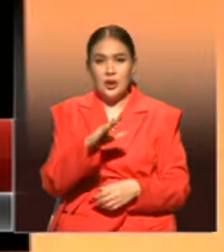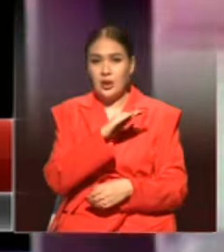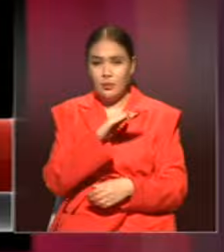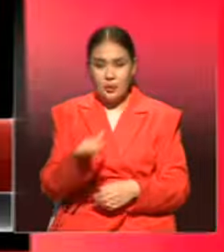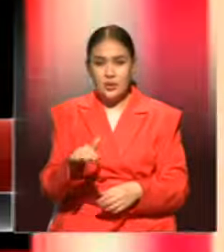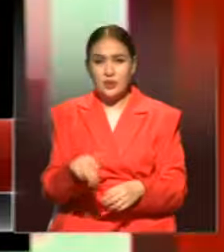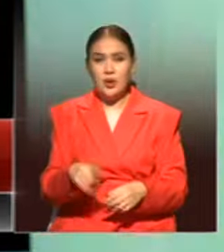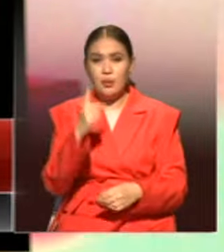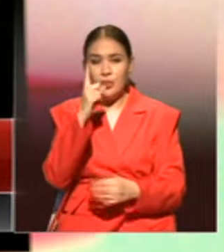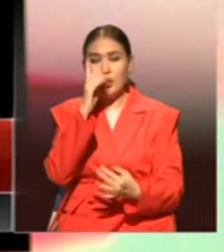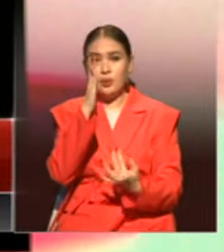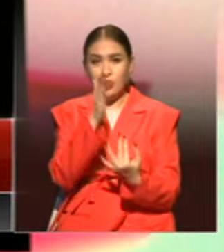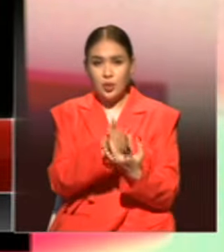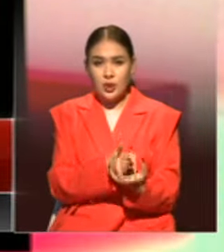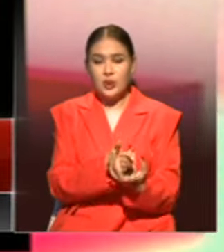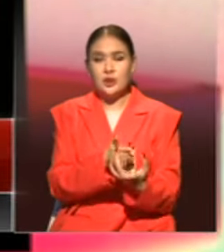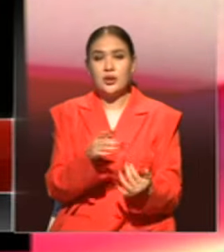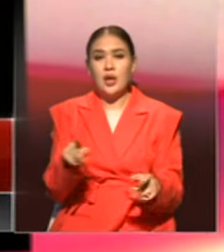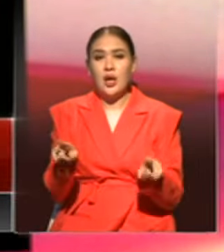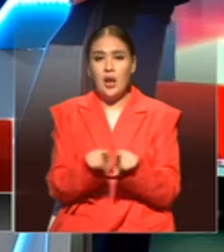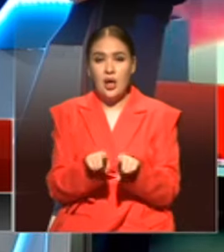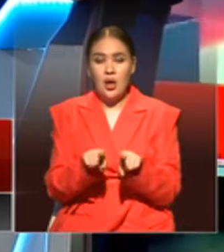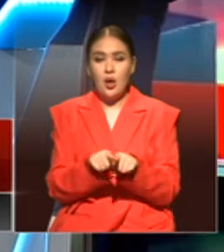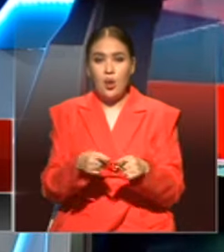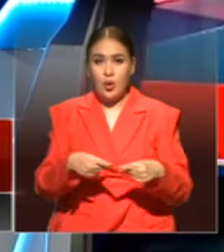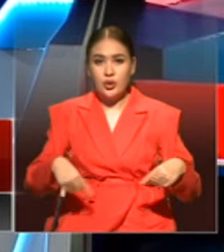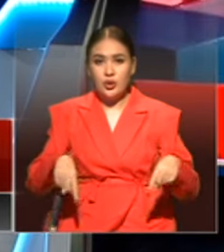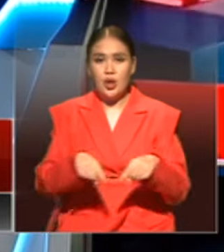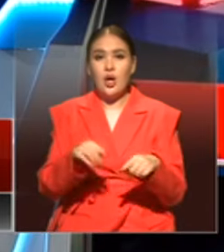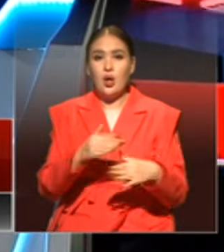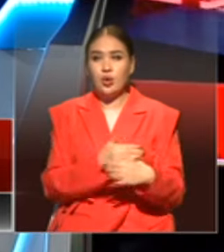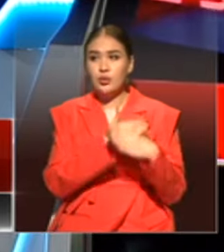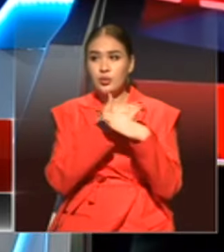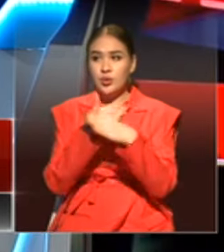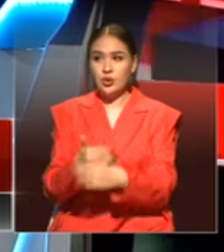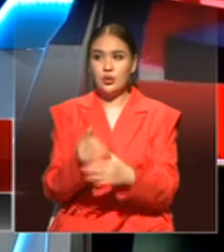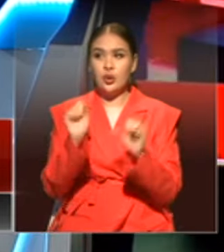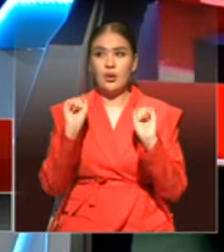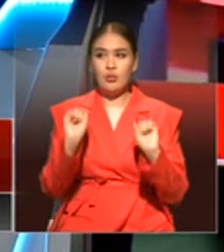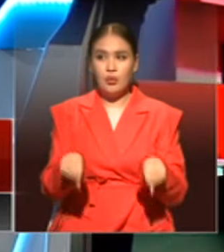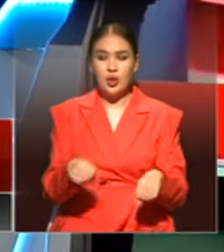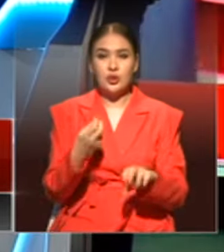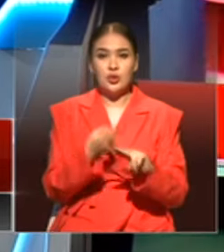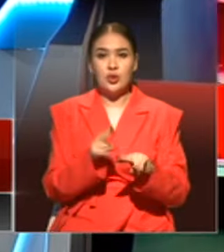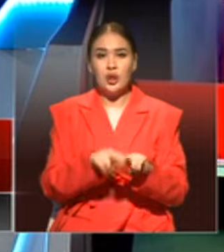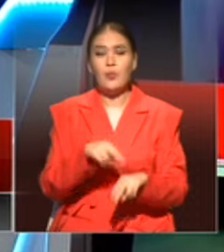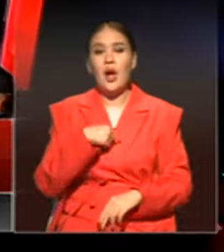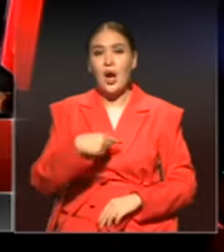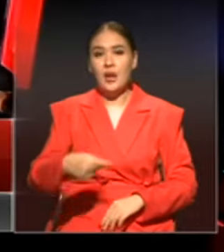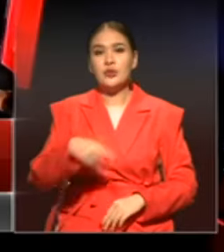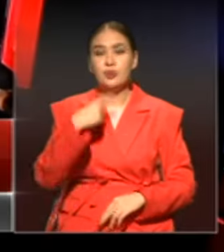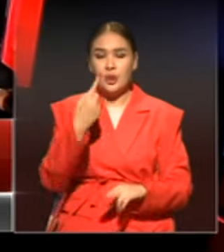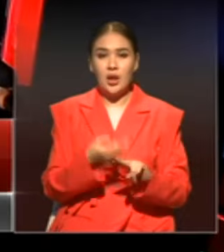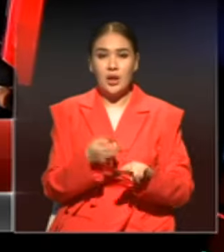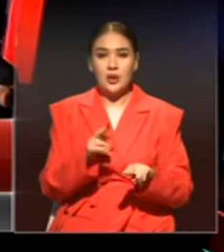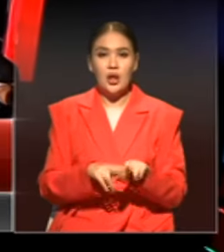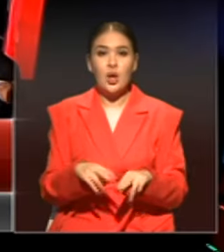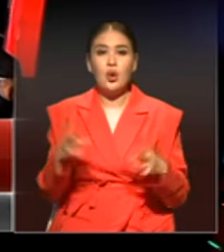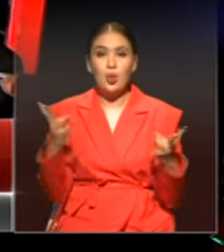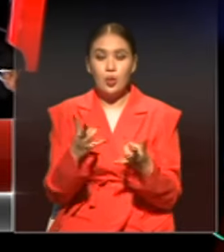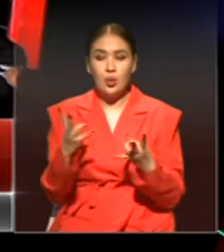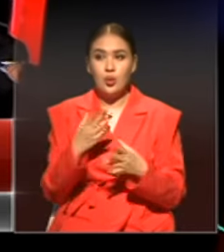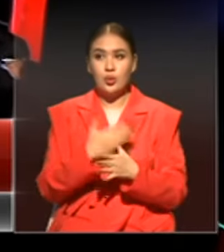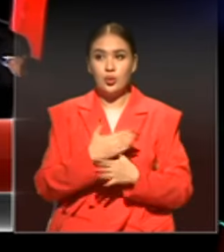отходтардың бір бөлігін әйтеуір нетіп қоршаған ортаға көмегімізді тигіземіз. Сондықтан мен жаңа айтып отқан, бізге сол мекемелерден көмек керек болып